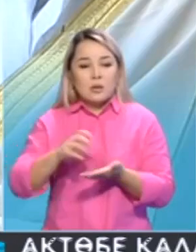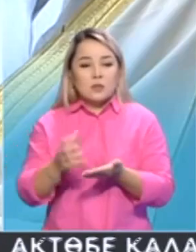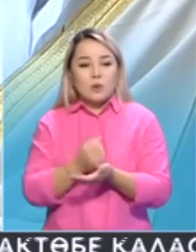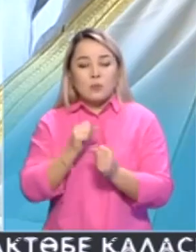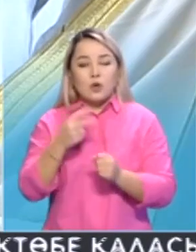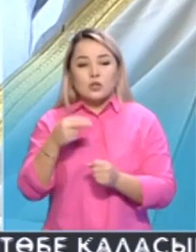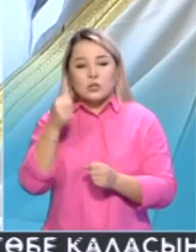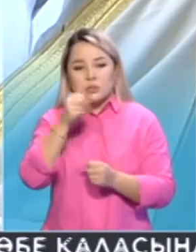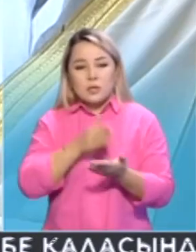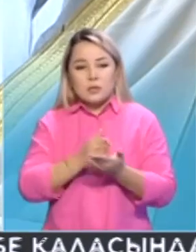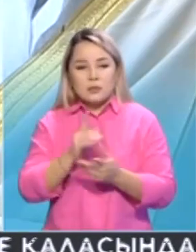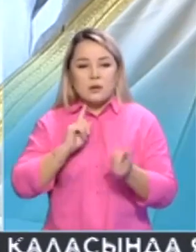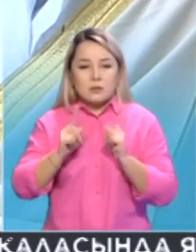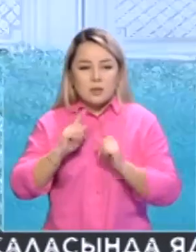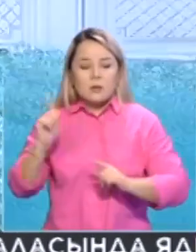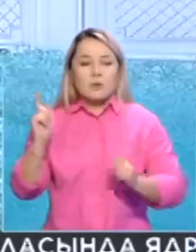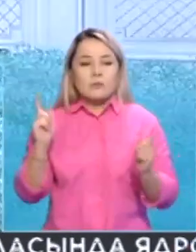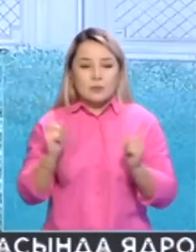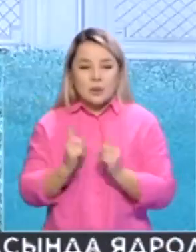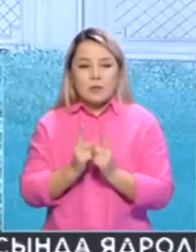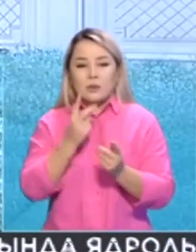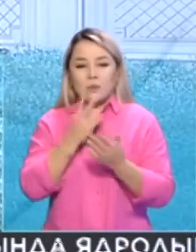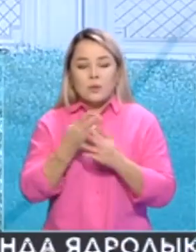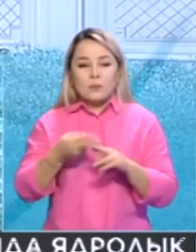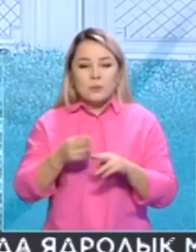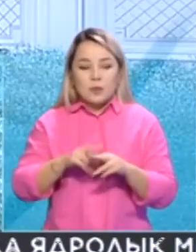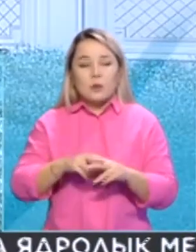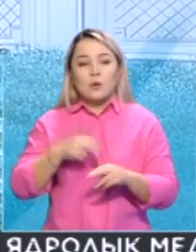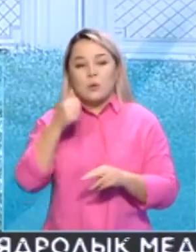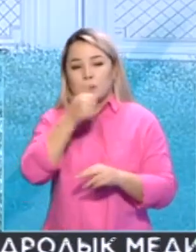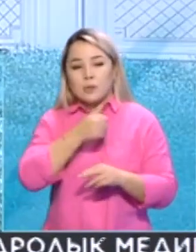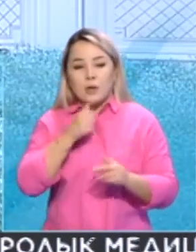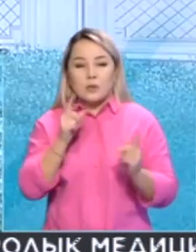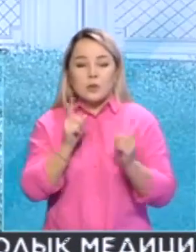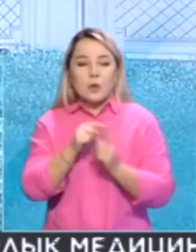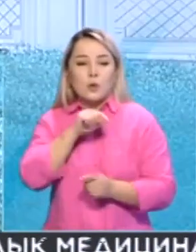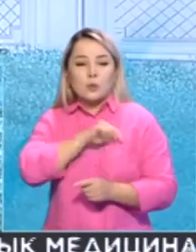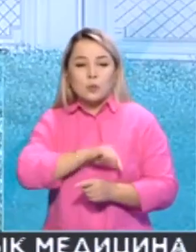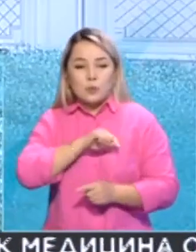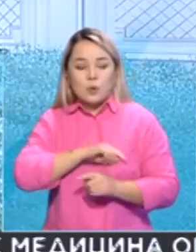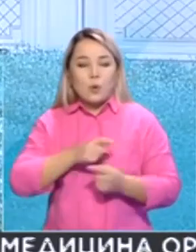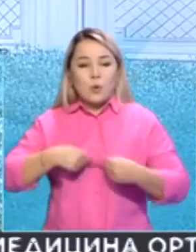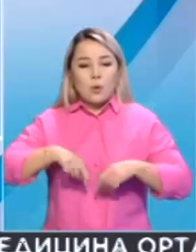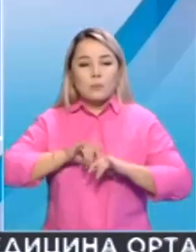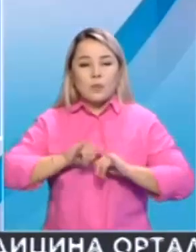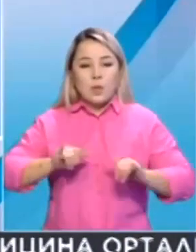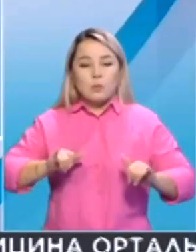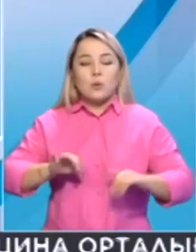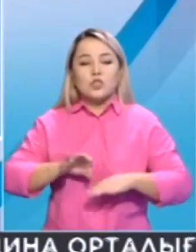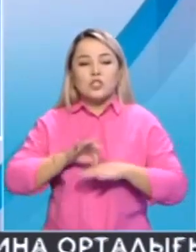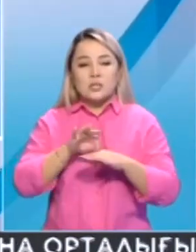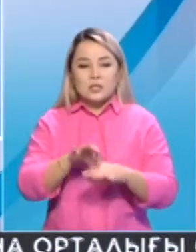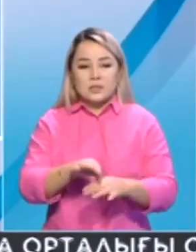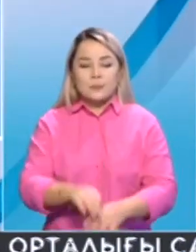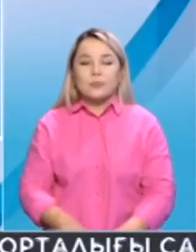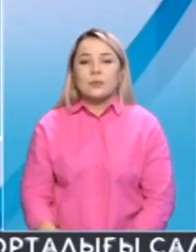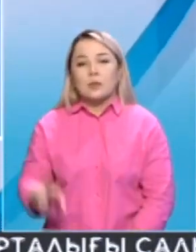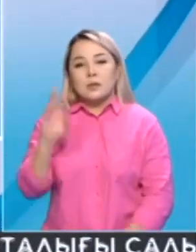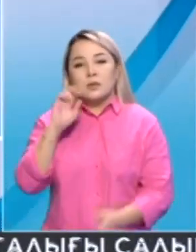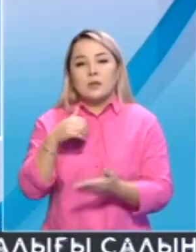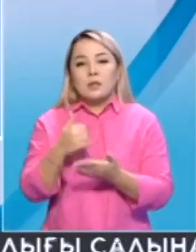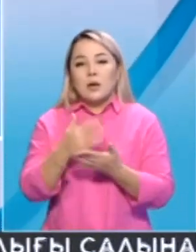бұл съез өтіп келеді. Биылғы кездесу бізді рухани және қоғамдық дамуға жетелейді. Мемлекет басшысы